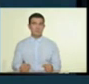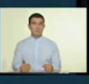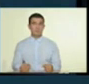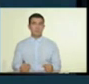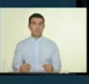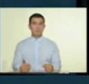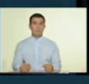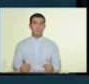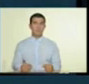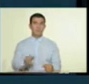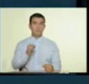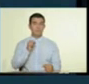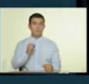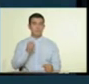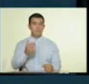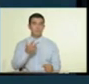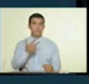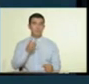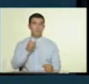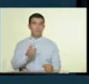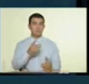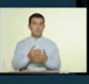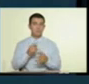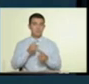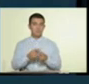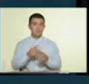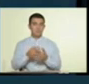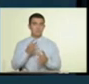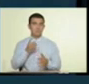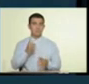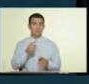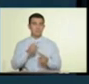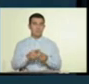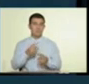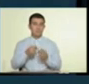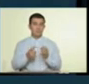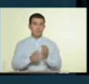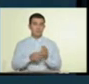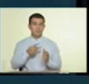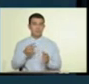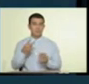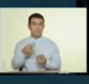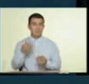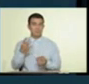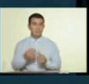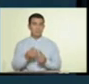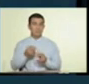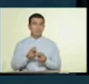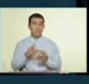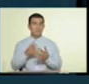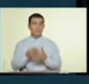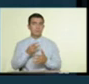Demak, A 3x qo'shuv 4x qo'shuv 17 barobar 24. Bu